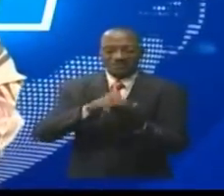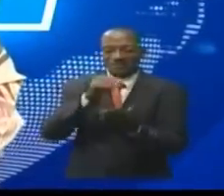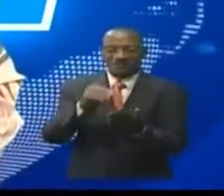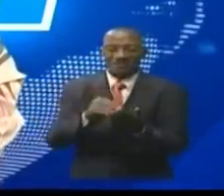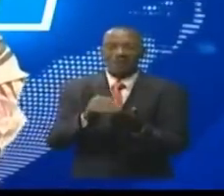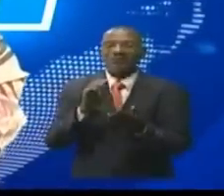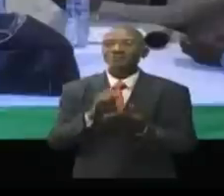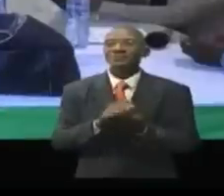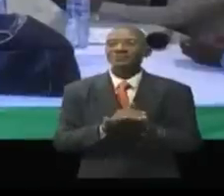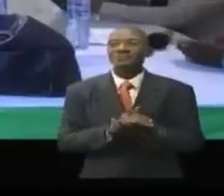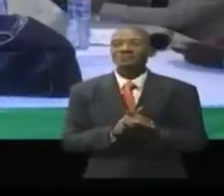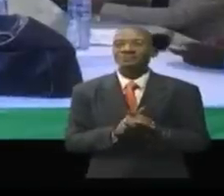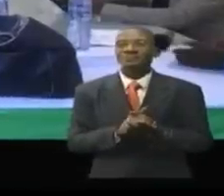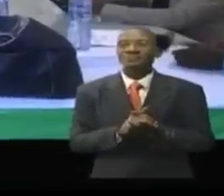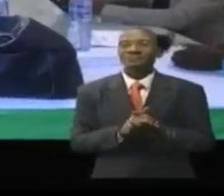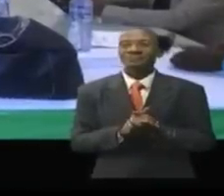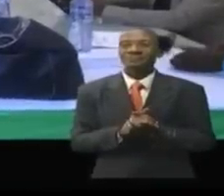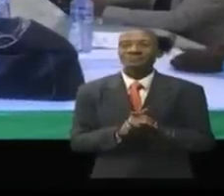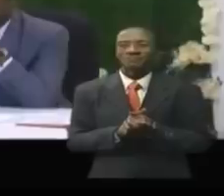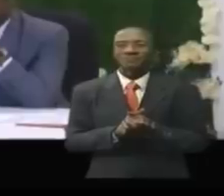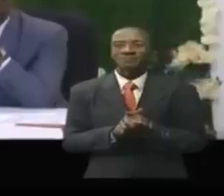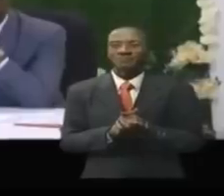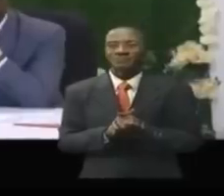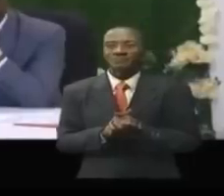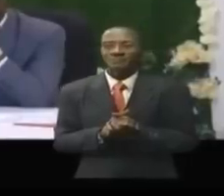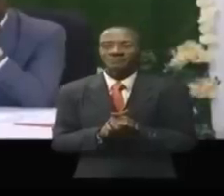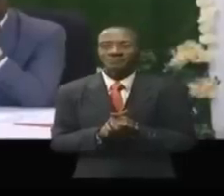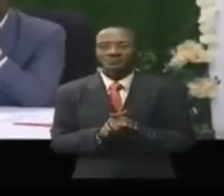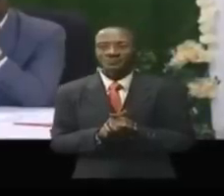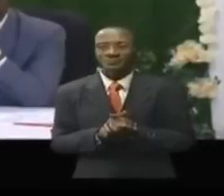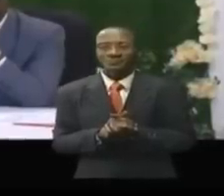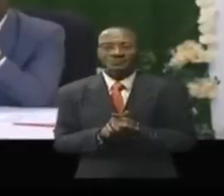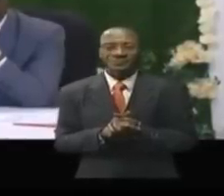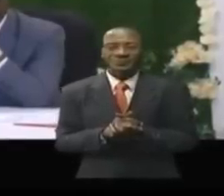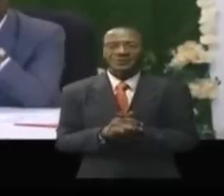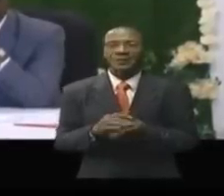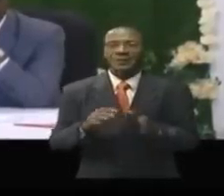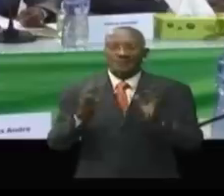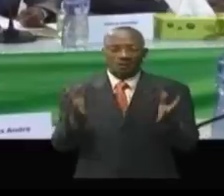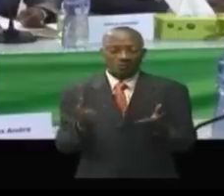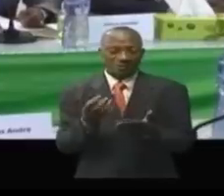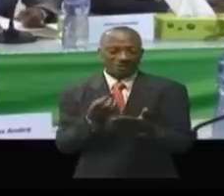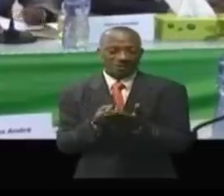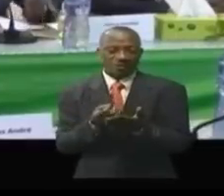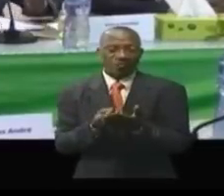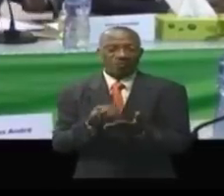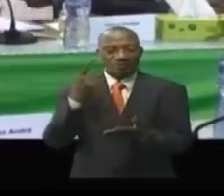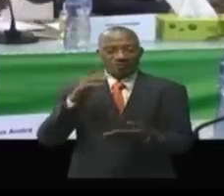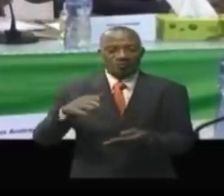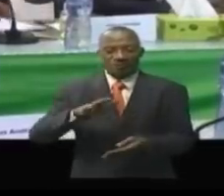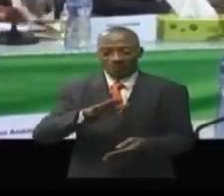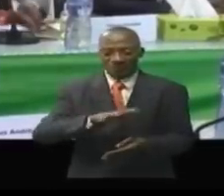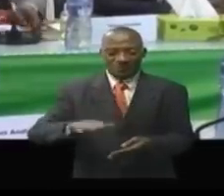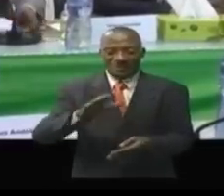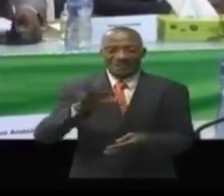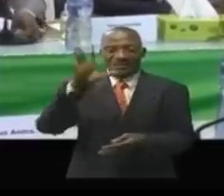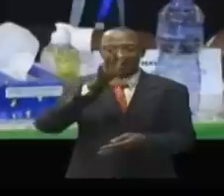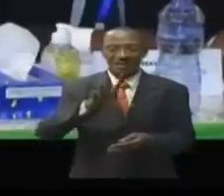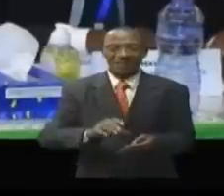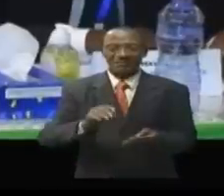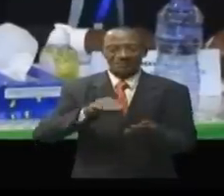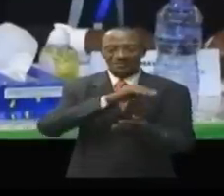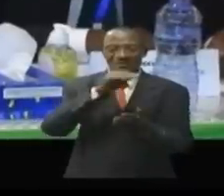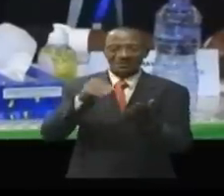au reportage. Après les travaux préparatoires de la COP27, la communauté économique des États d'Afrique centrale, à travers sa